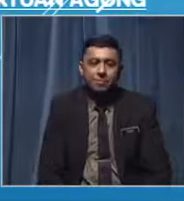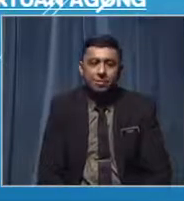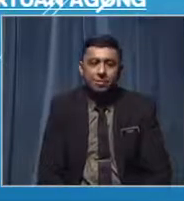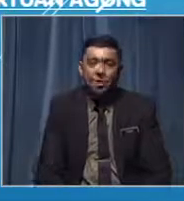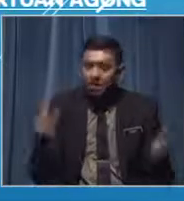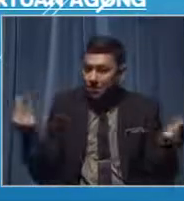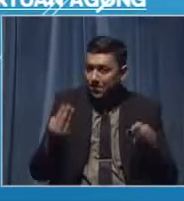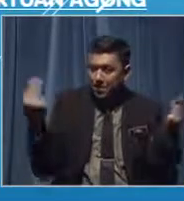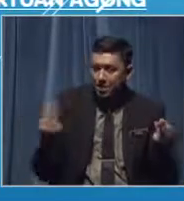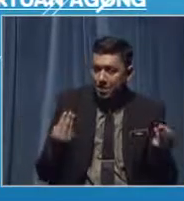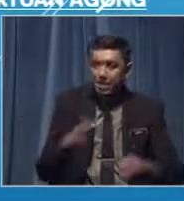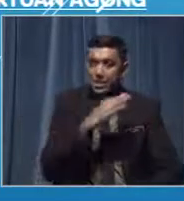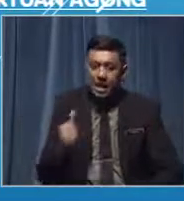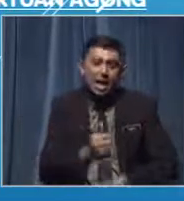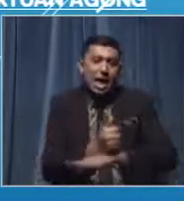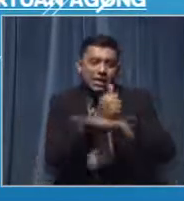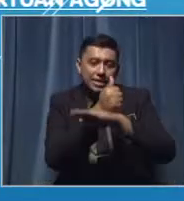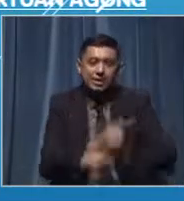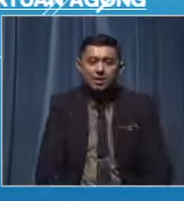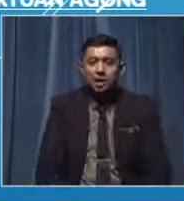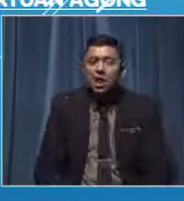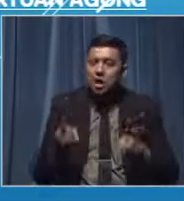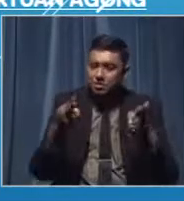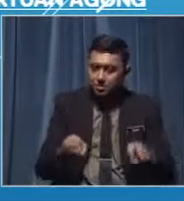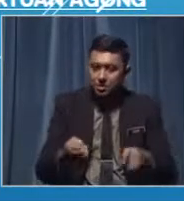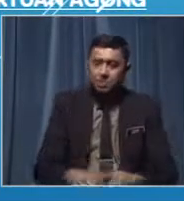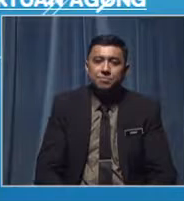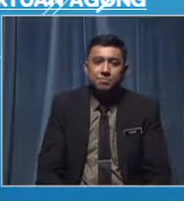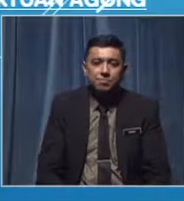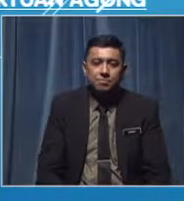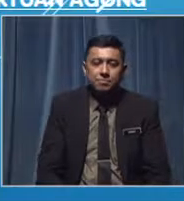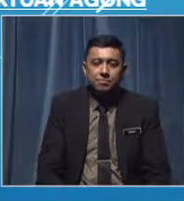Majlis dan adat istiadat rasmi